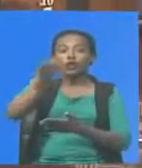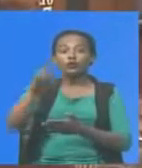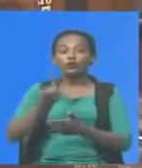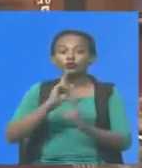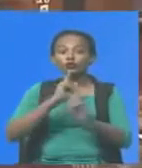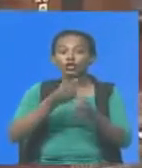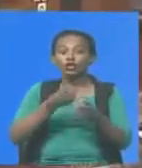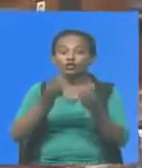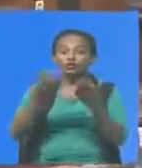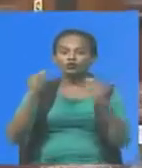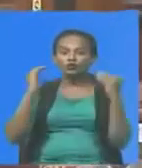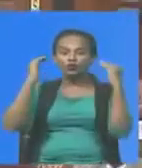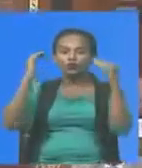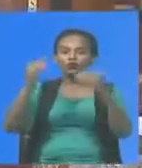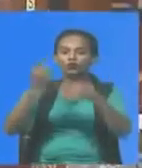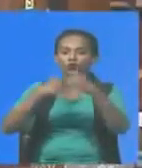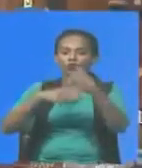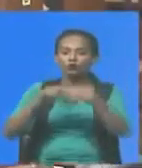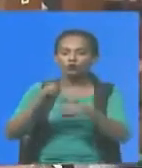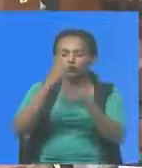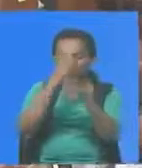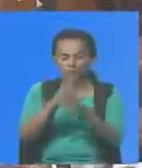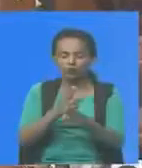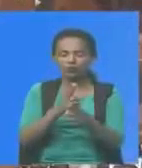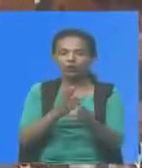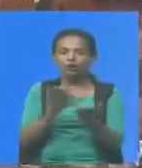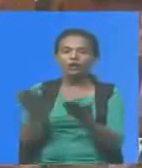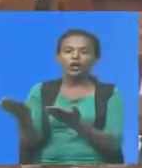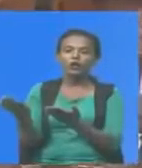ወደ መድረኩ እንዲመጡ በአክብሮት ጋብዛለሁ።